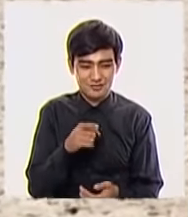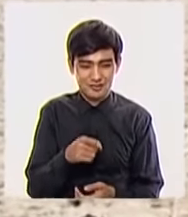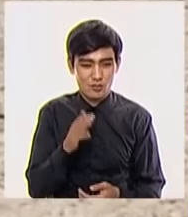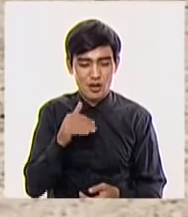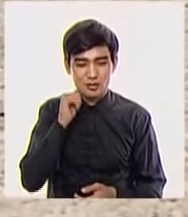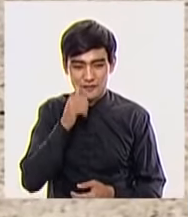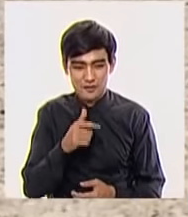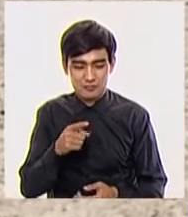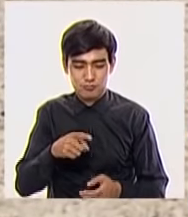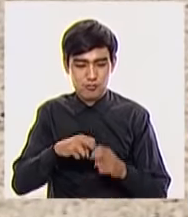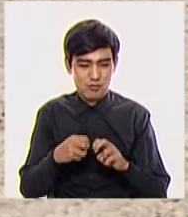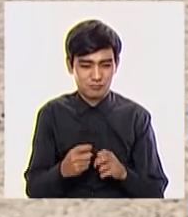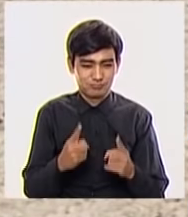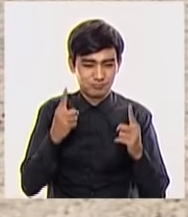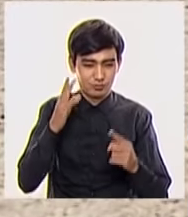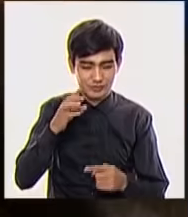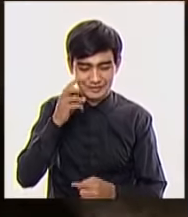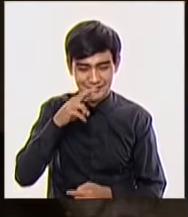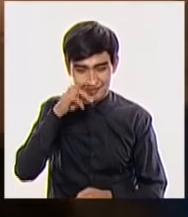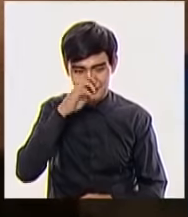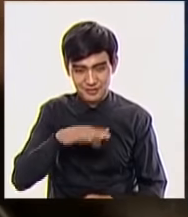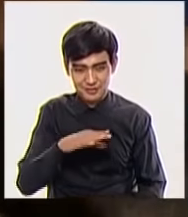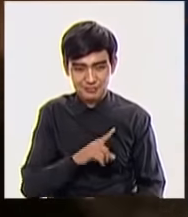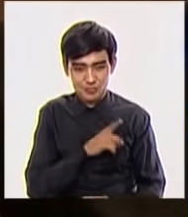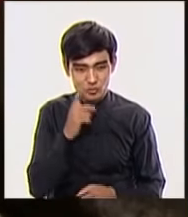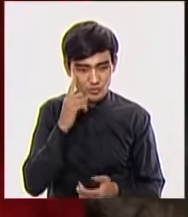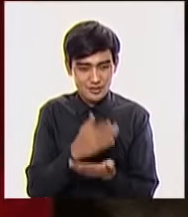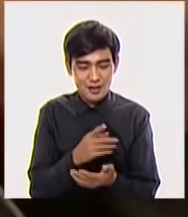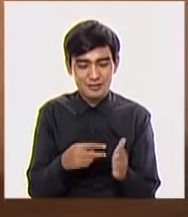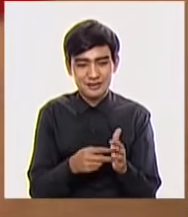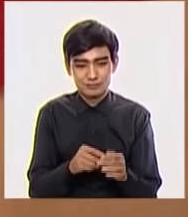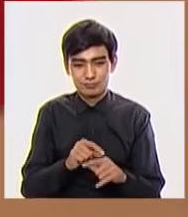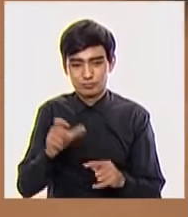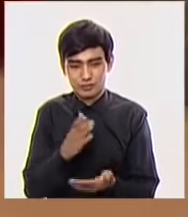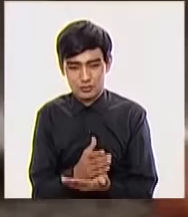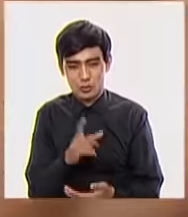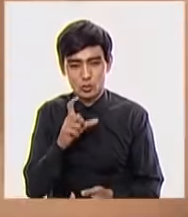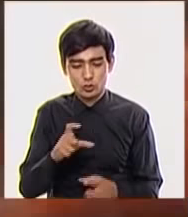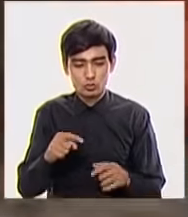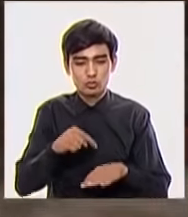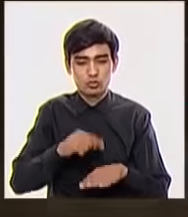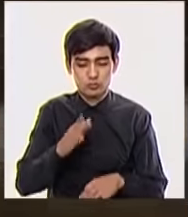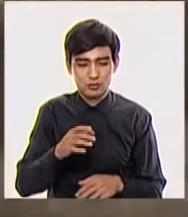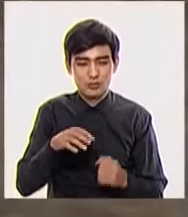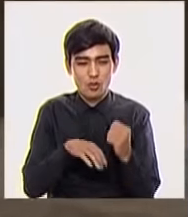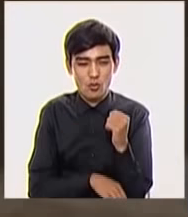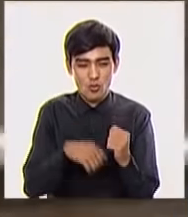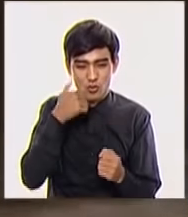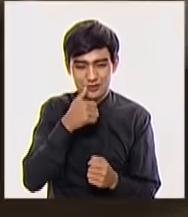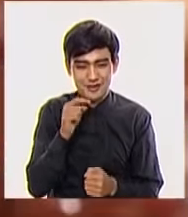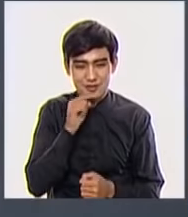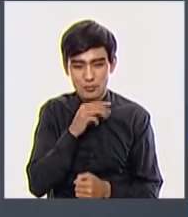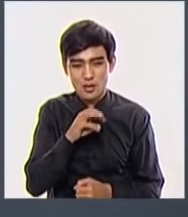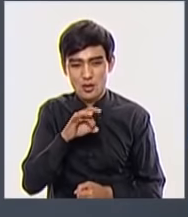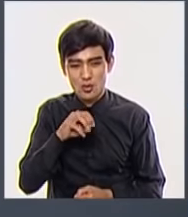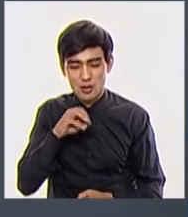это станет глобальной проблемой для страны, уверены эксперты. Рост цен люди уже почувствуют под конец года, говорит экономист Мерверт